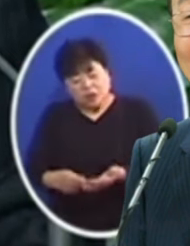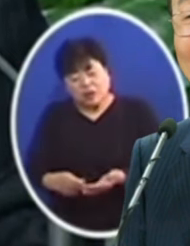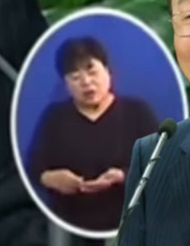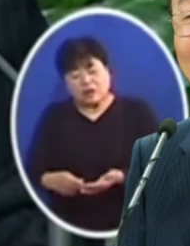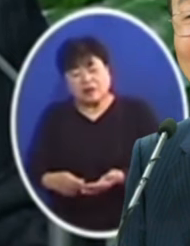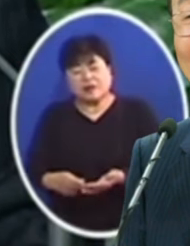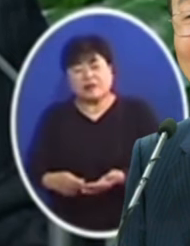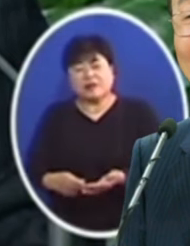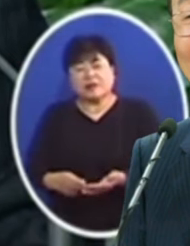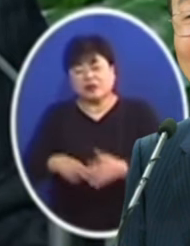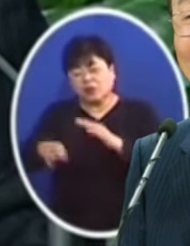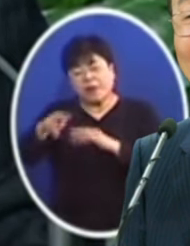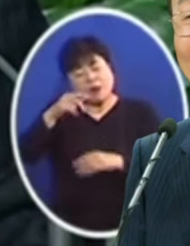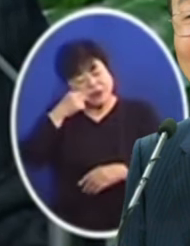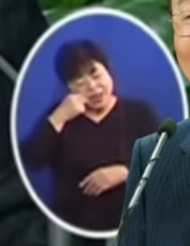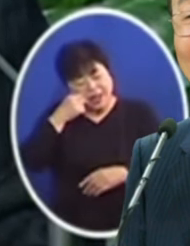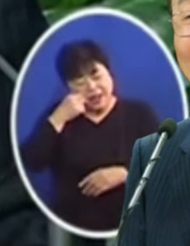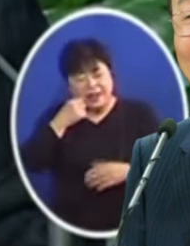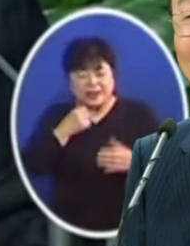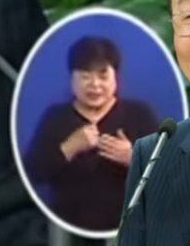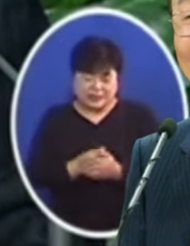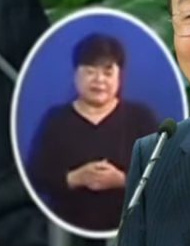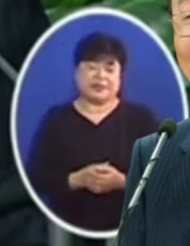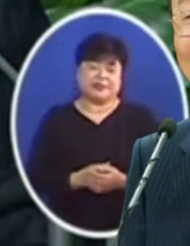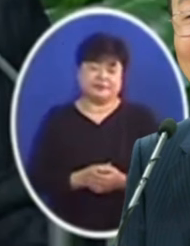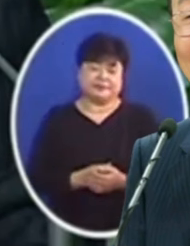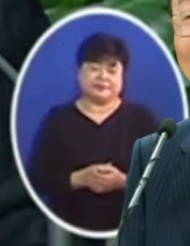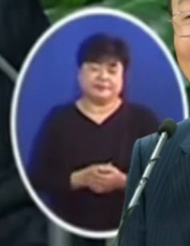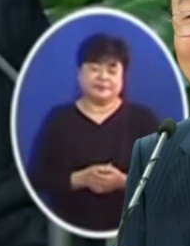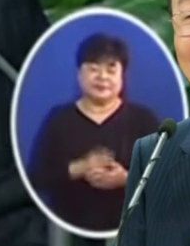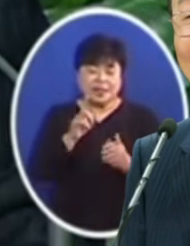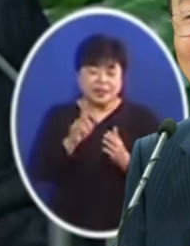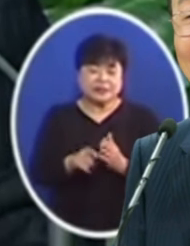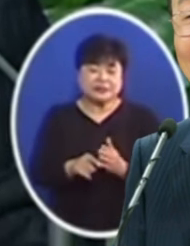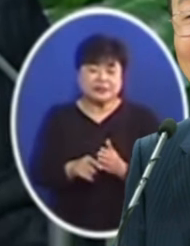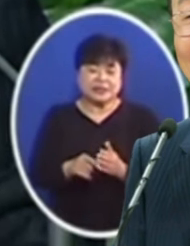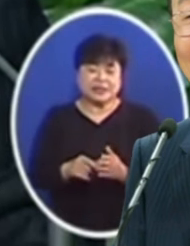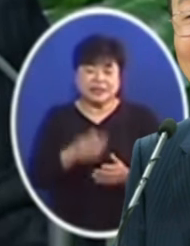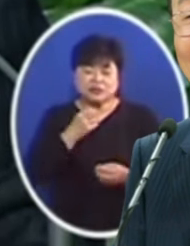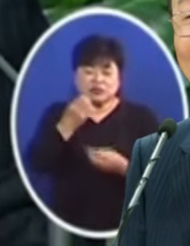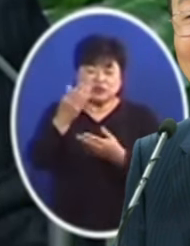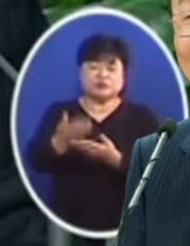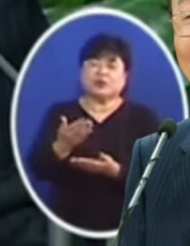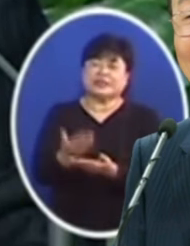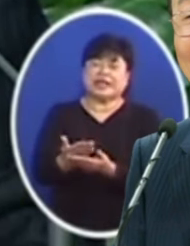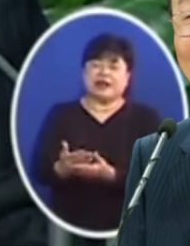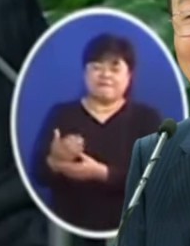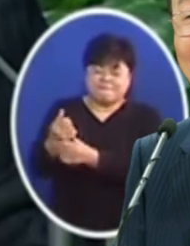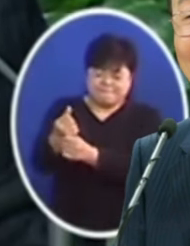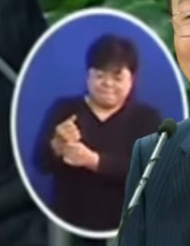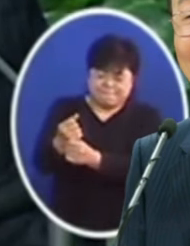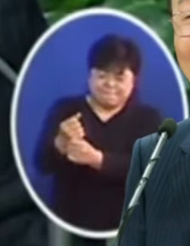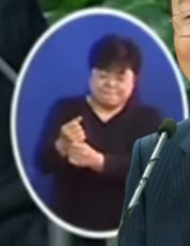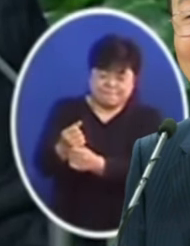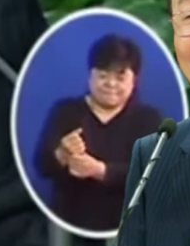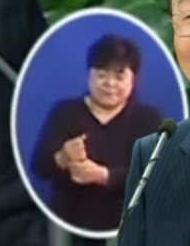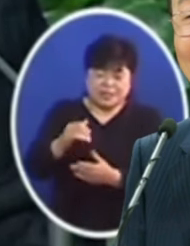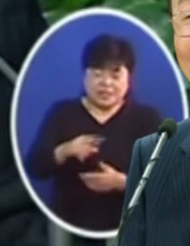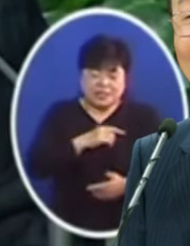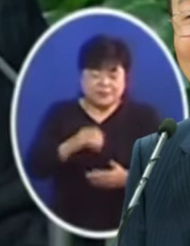말입니다. 형이 오니까 달아나려고 해도 다리가 찔룩거리니까 못 달아나니까 그때야 날 축복 안 해주면 나는 당신 안 놓겠다니까 너 이름은